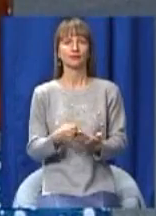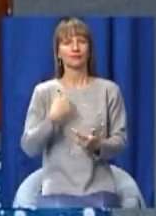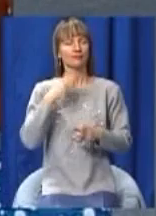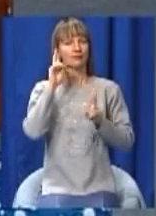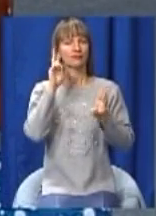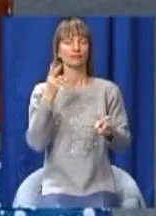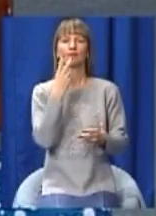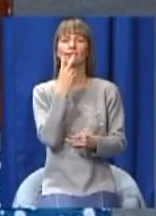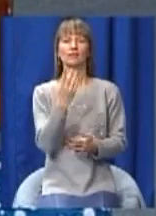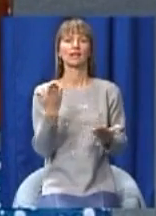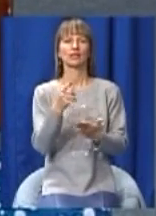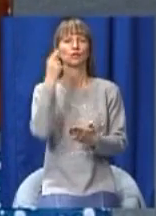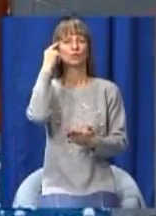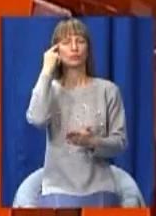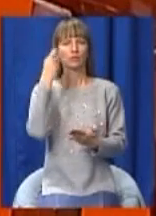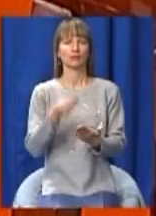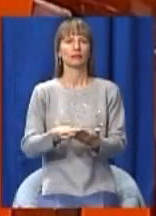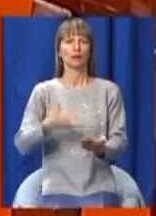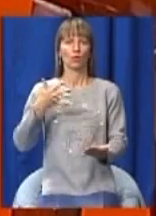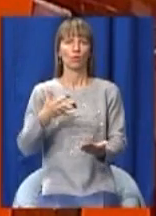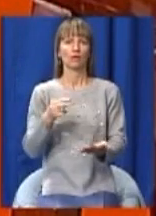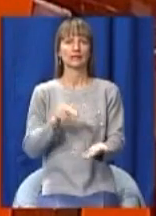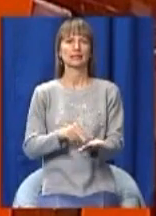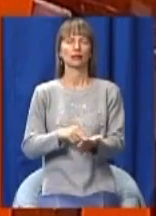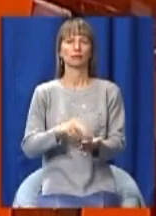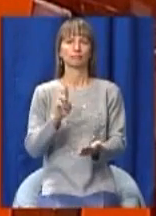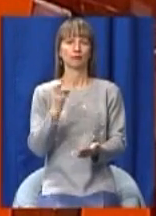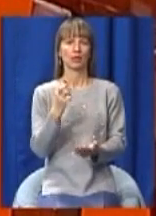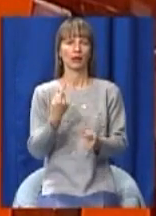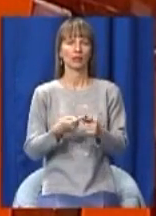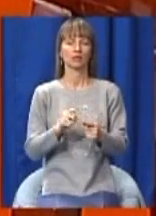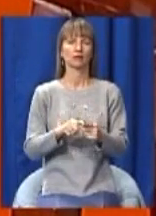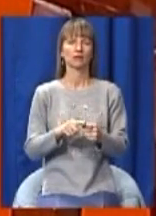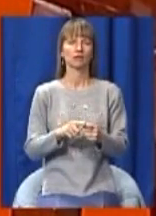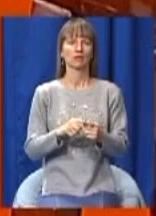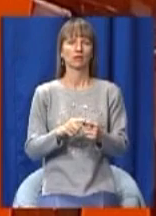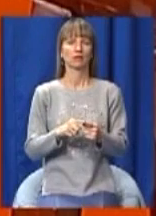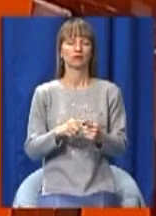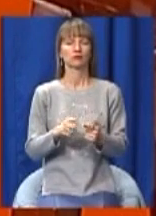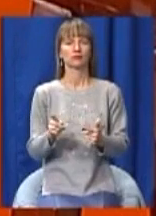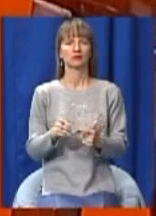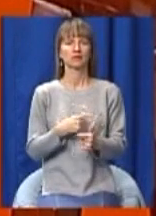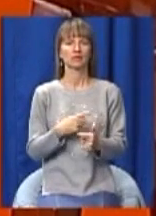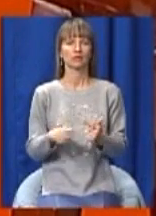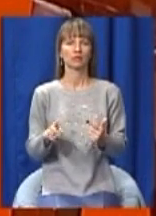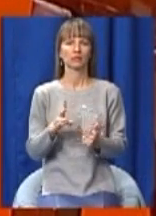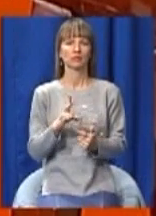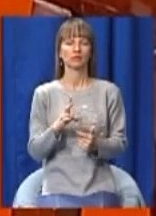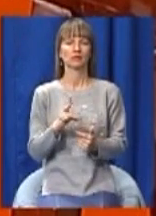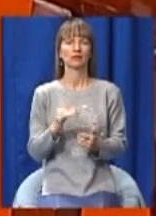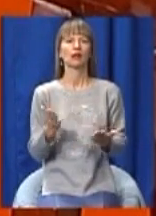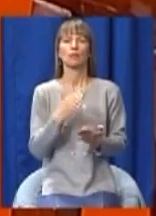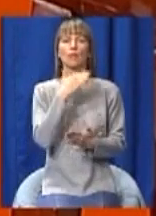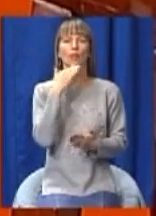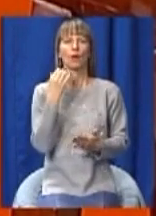а вот как ты думаешь в завале дорого кож тут брылева пути geomantic ты говоришь чьей-либо